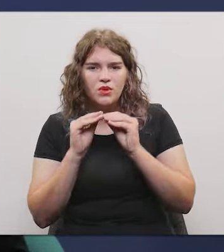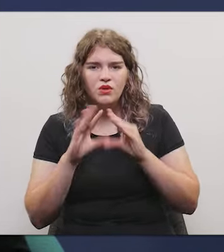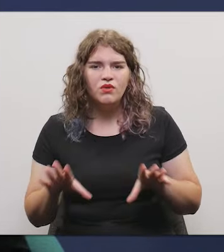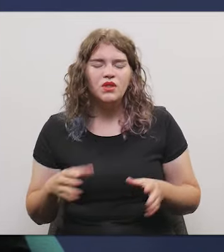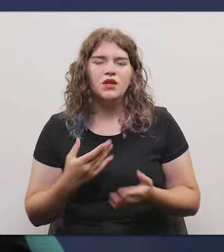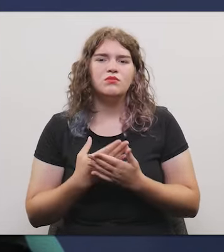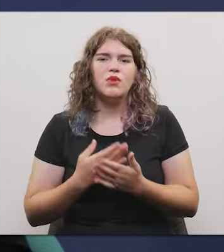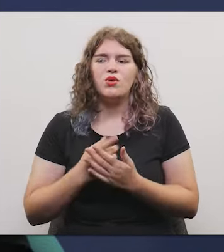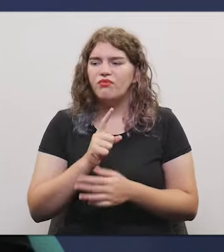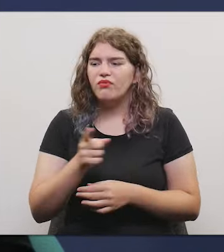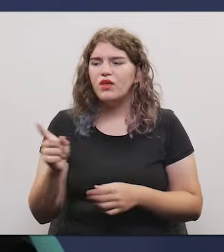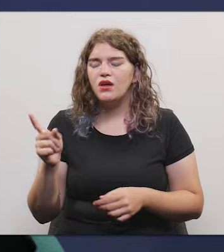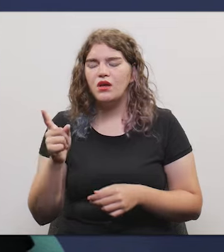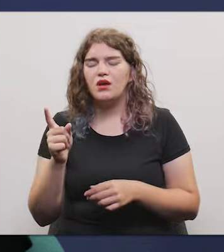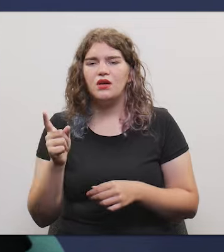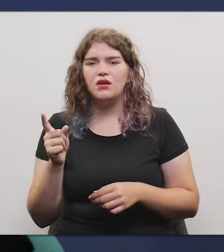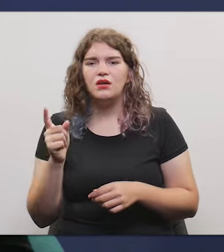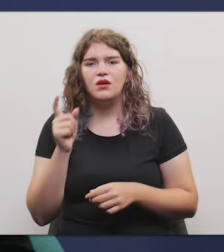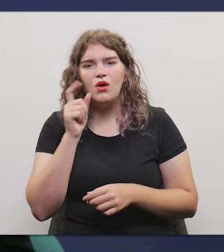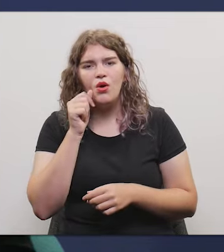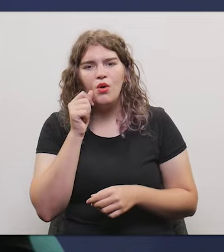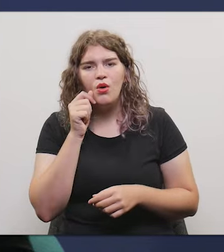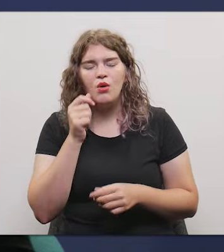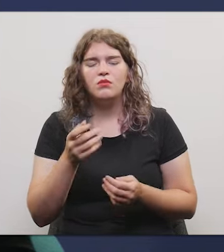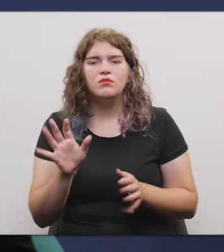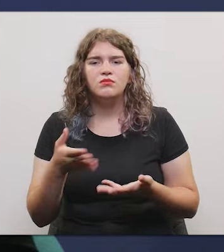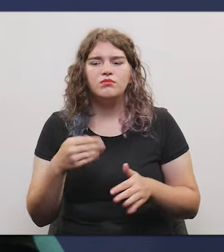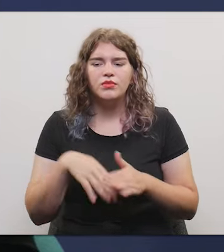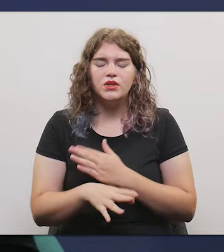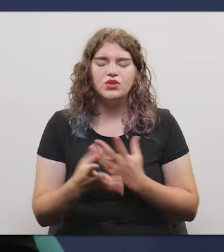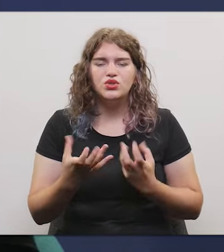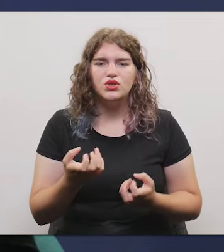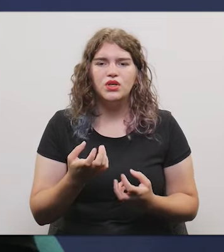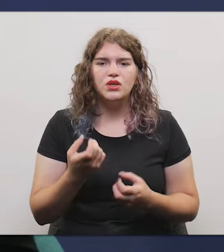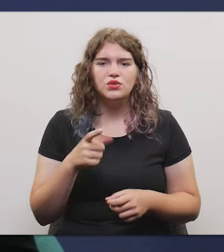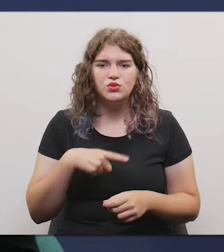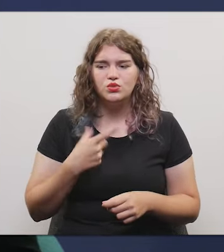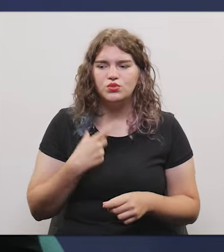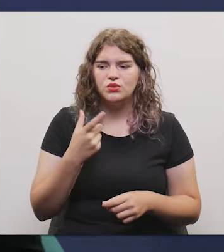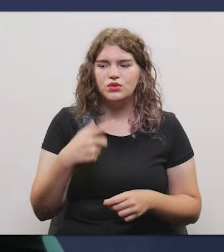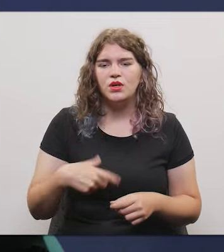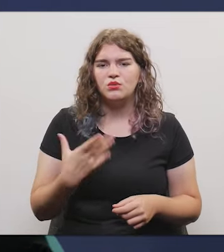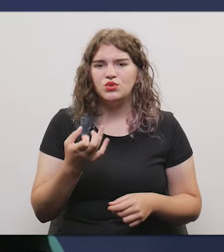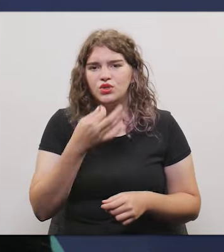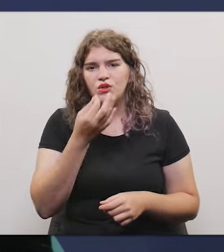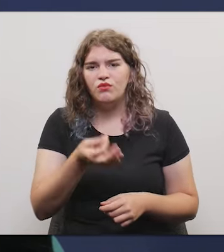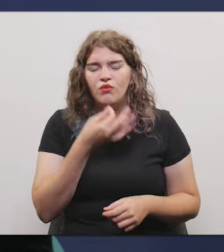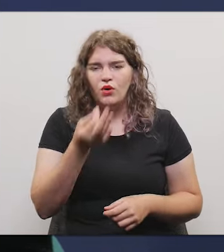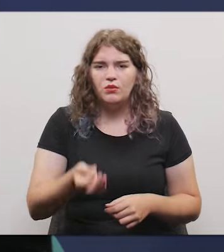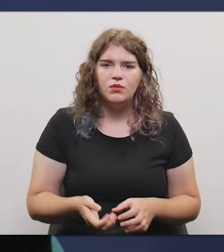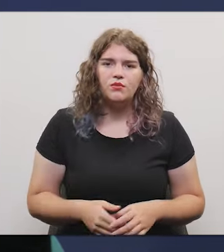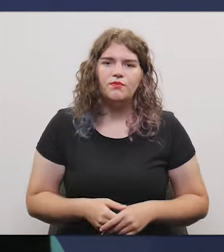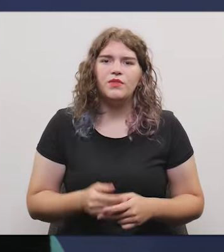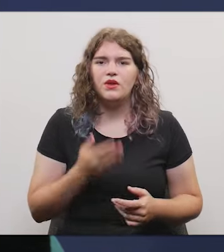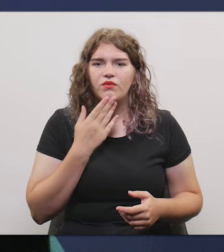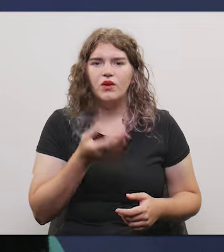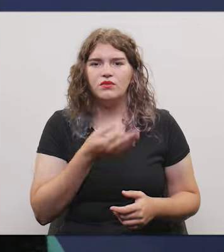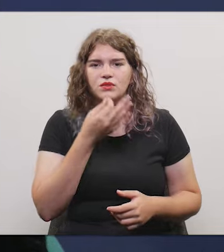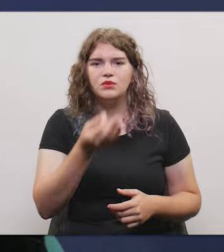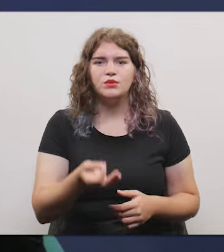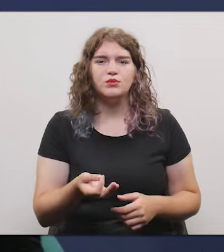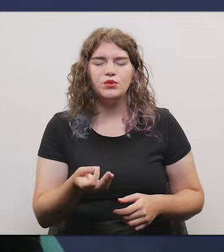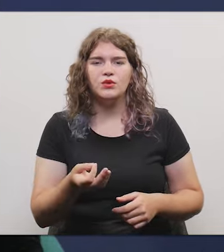fim binecuvântări prin tot ceea ce suntem și mai ales prin ceea ce rostim. Vreau să vă spun,